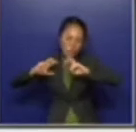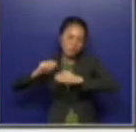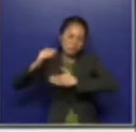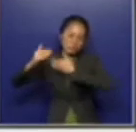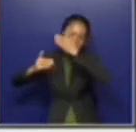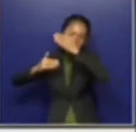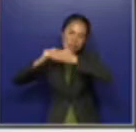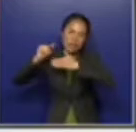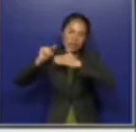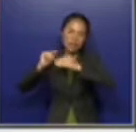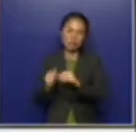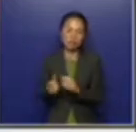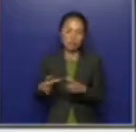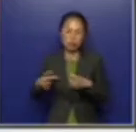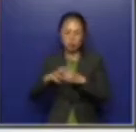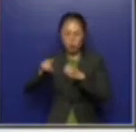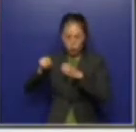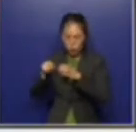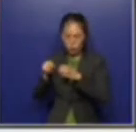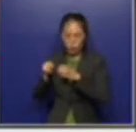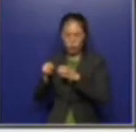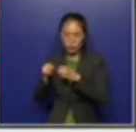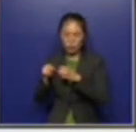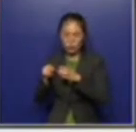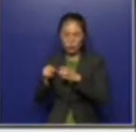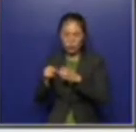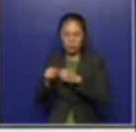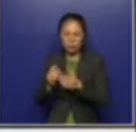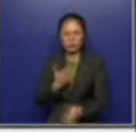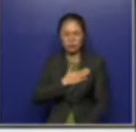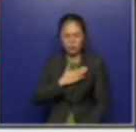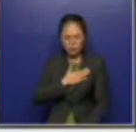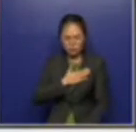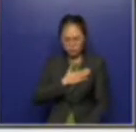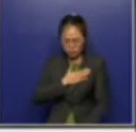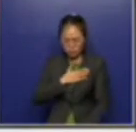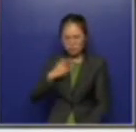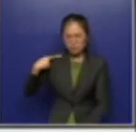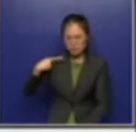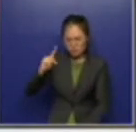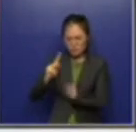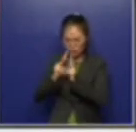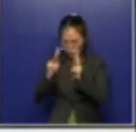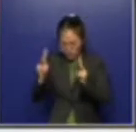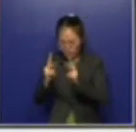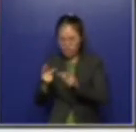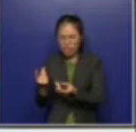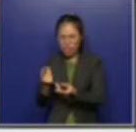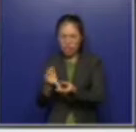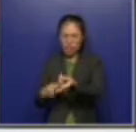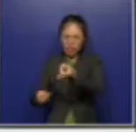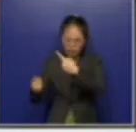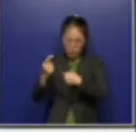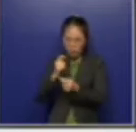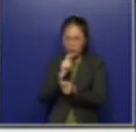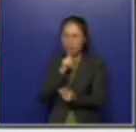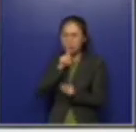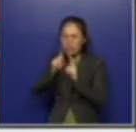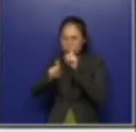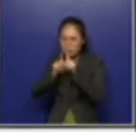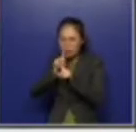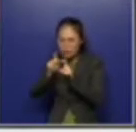นที่เป็นนิติบุคคลและไม่เป็นนิติบุคคลกันเยอะครับผมเป็นประธานกรรมาธิการและเรียกสอบจนเพลียตอบไม่ได้บาง